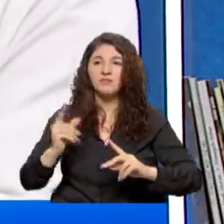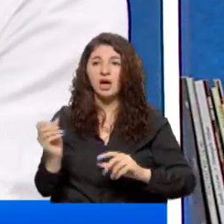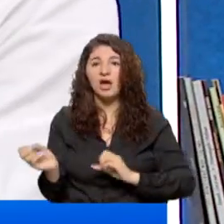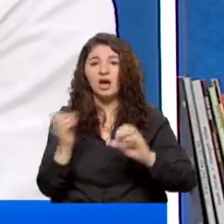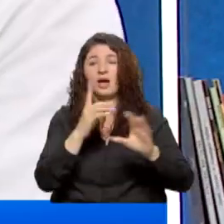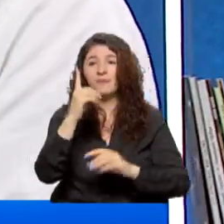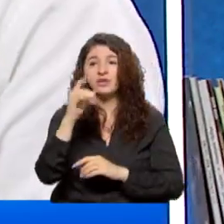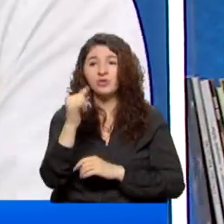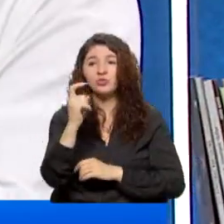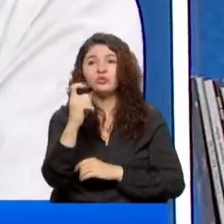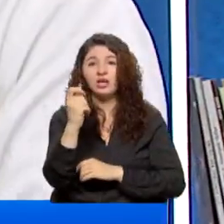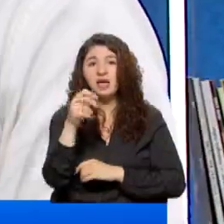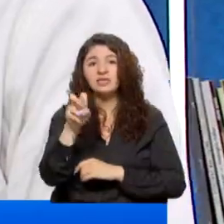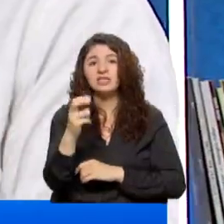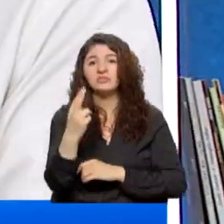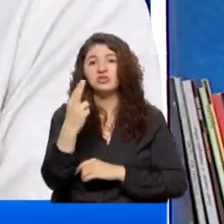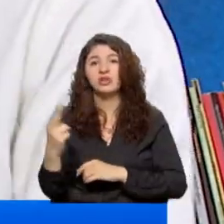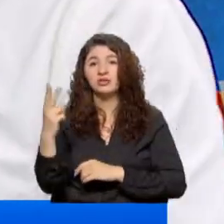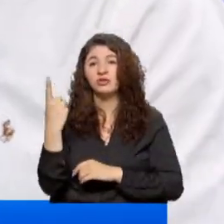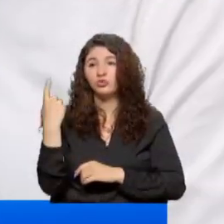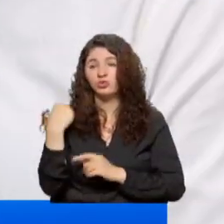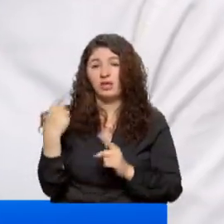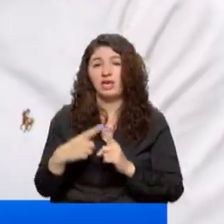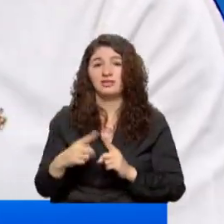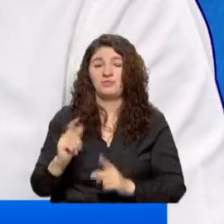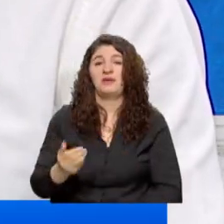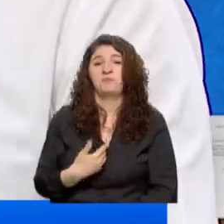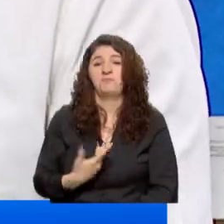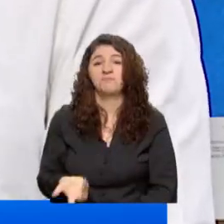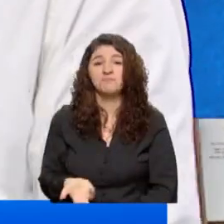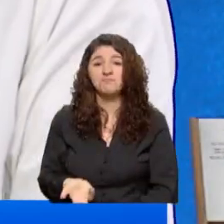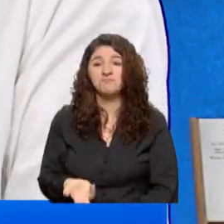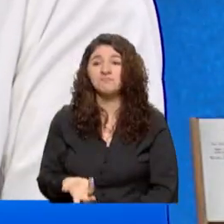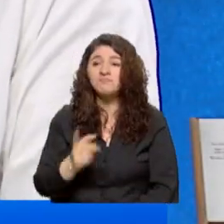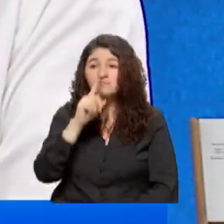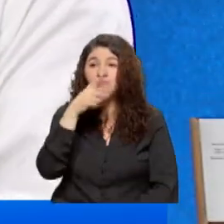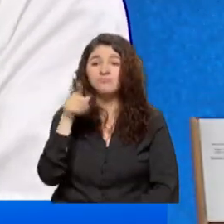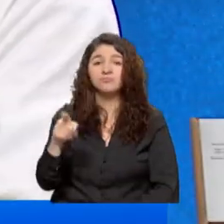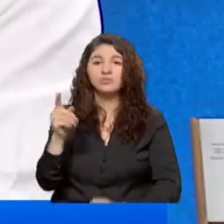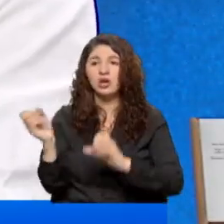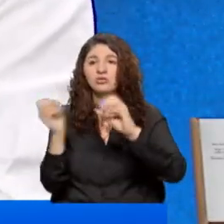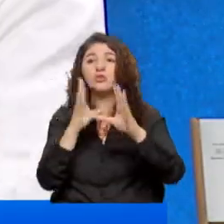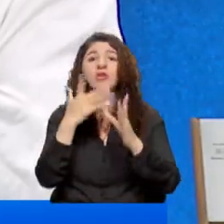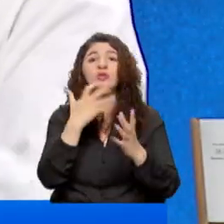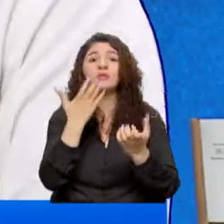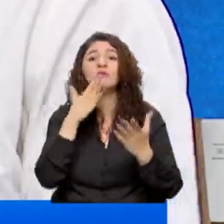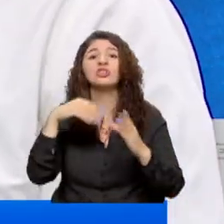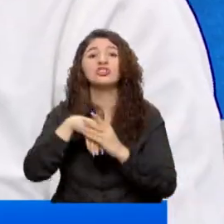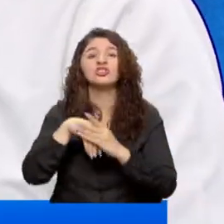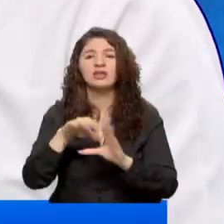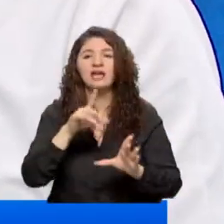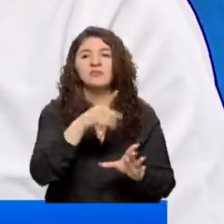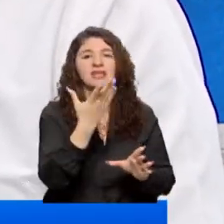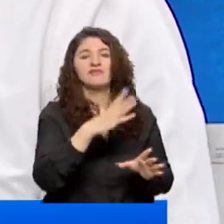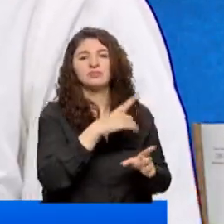nakliye parası kilosuna 9 TL 877 Dün Hesabını yaptım yani sırf bu nakliye daha Domates yok içindeki